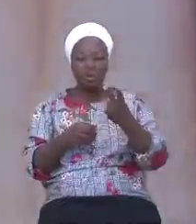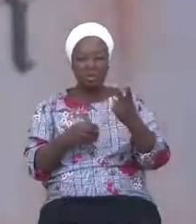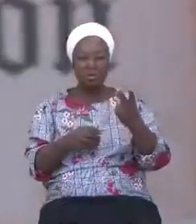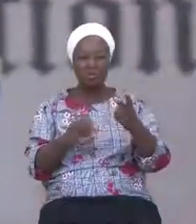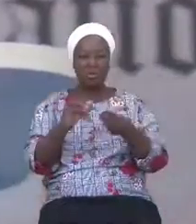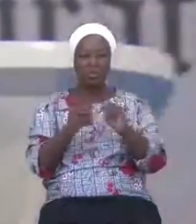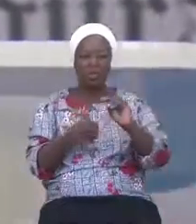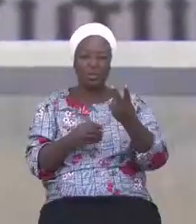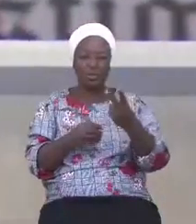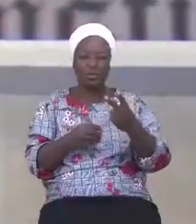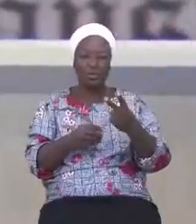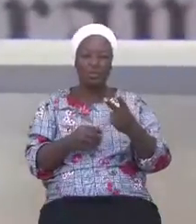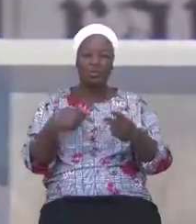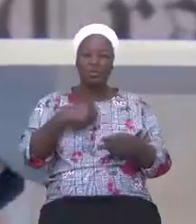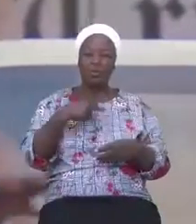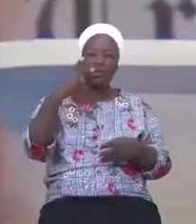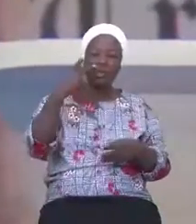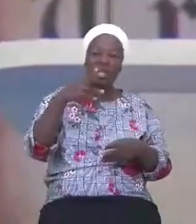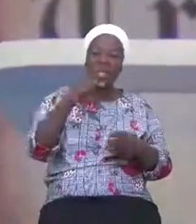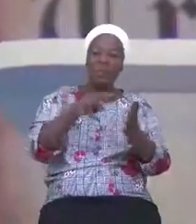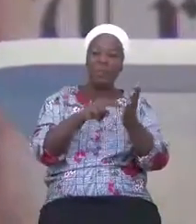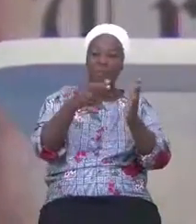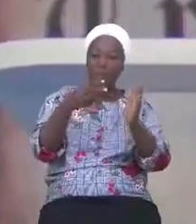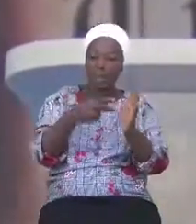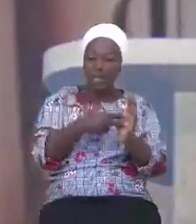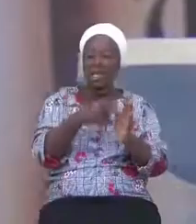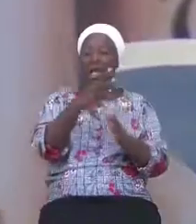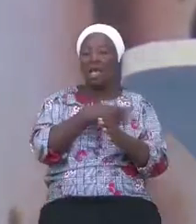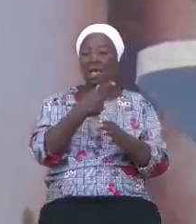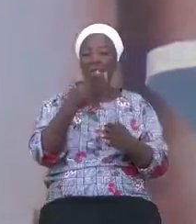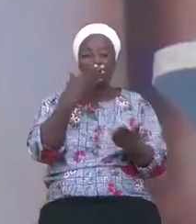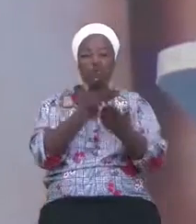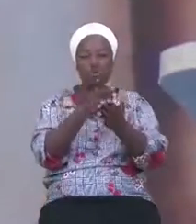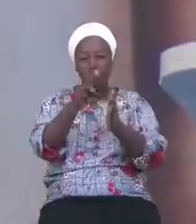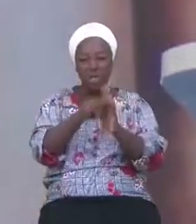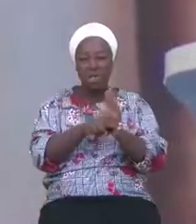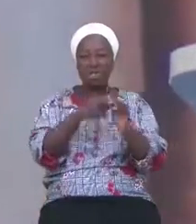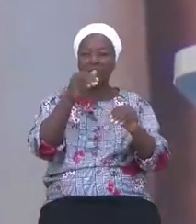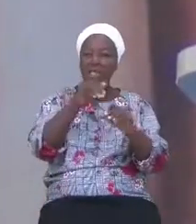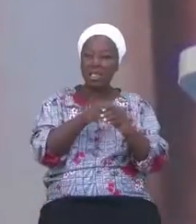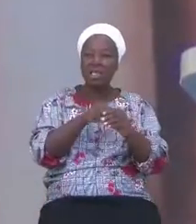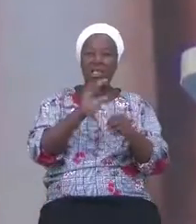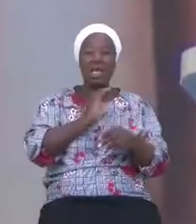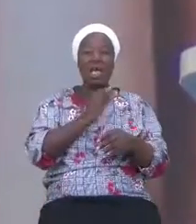élément, la signification et la bonté dans notre transformation.